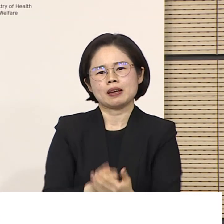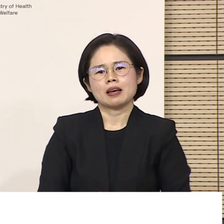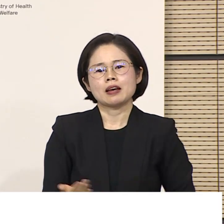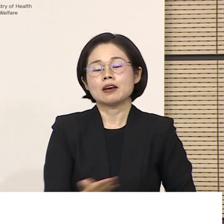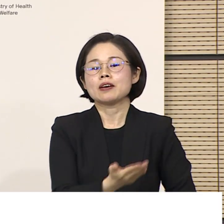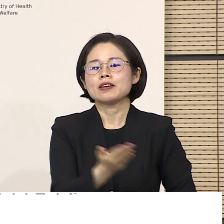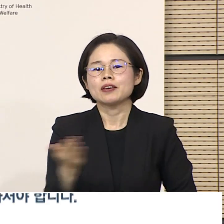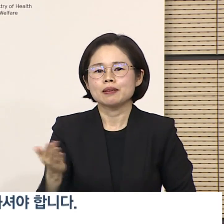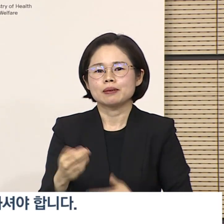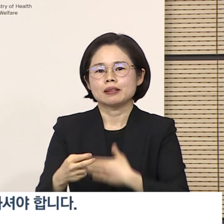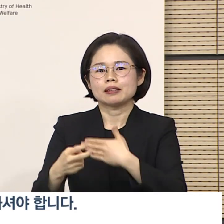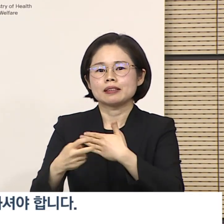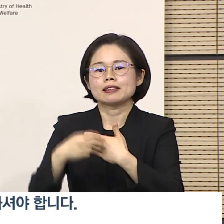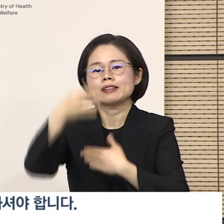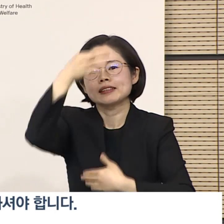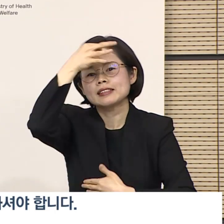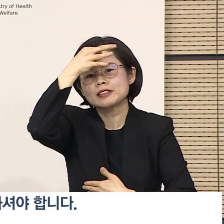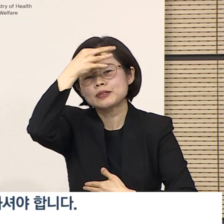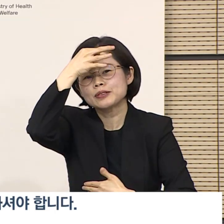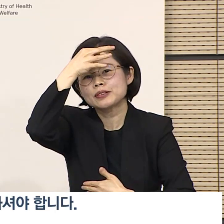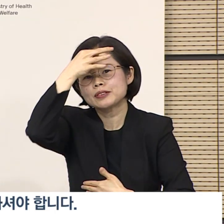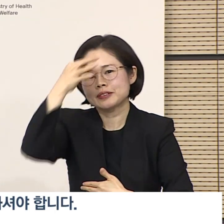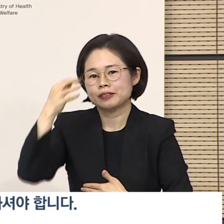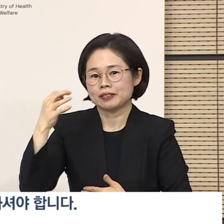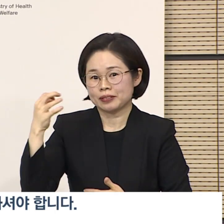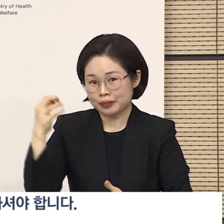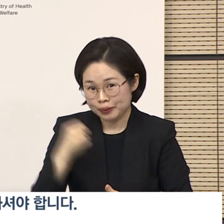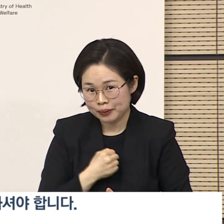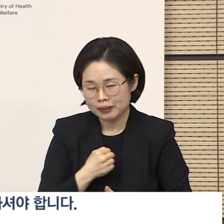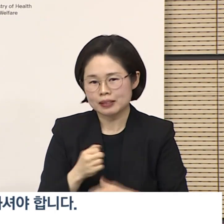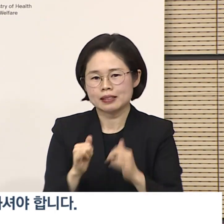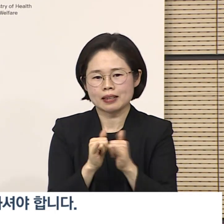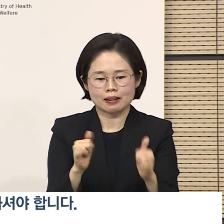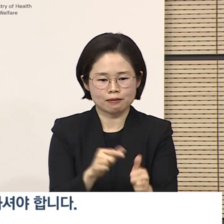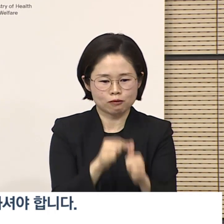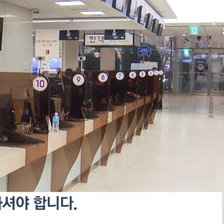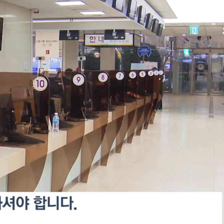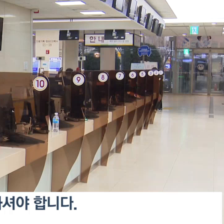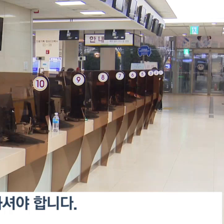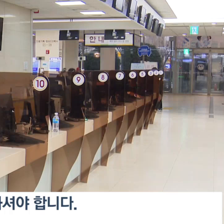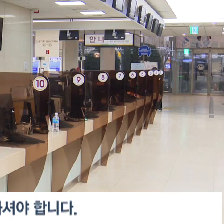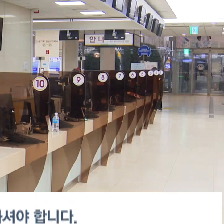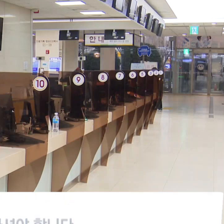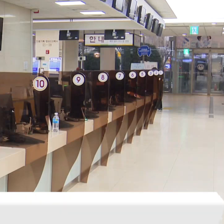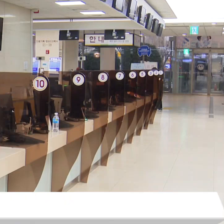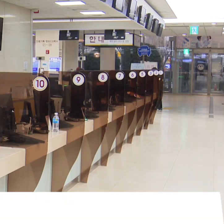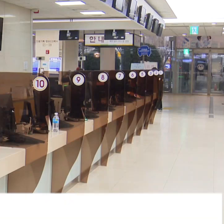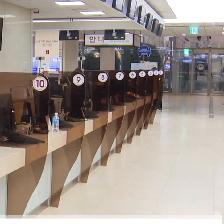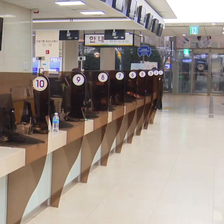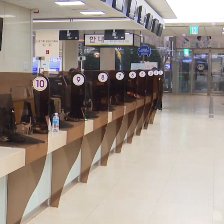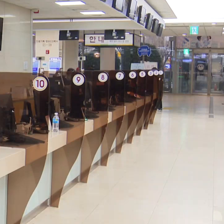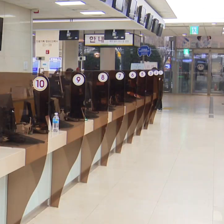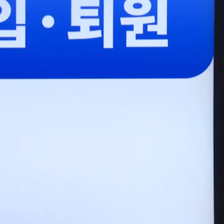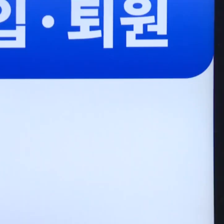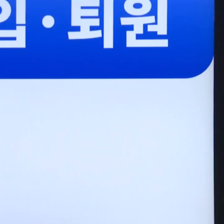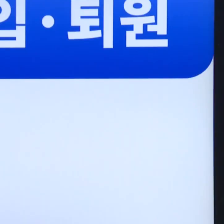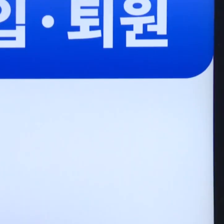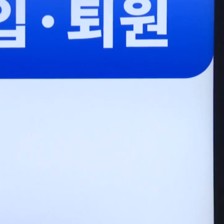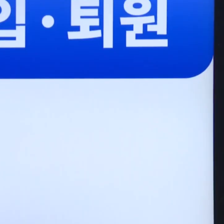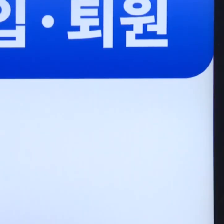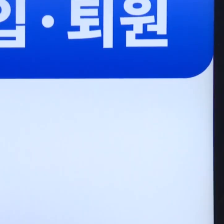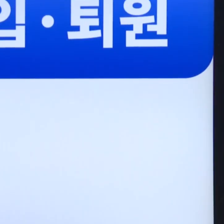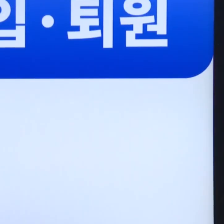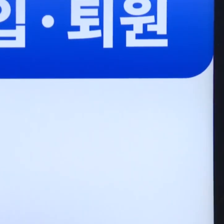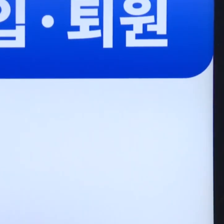배운 의술로 사람을 살리는 일을 해야 할 때입니다. 전공의들이 병원 현장을